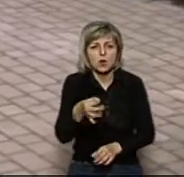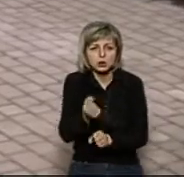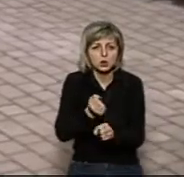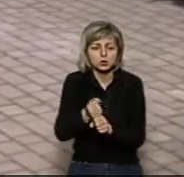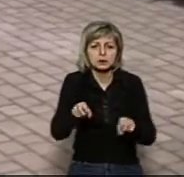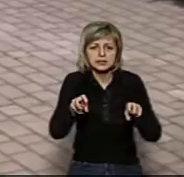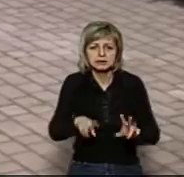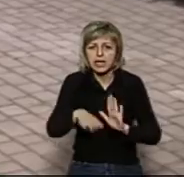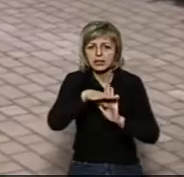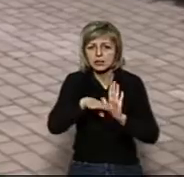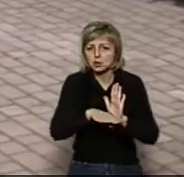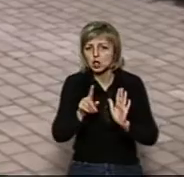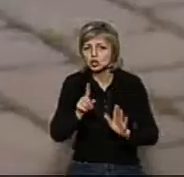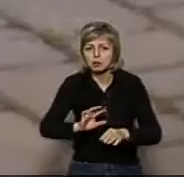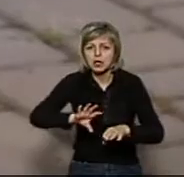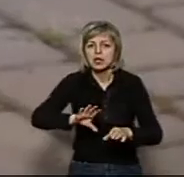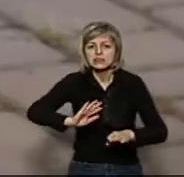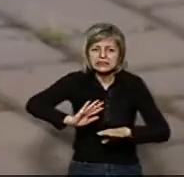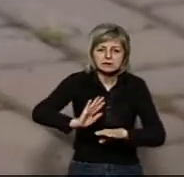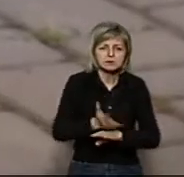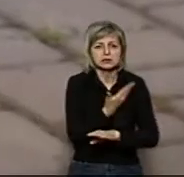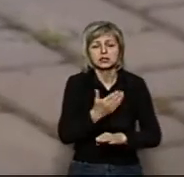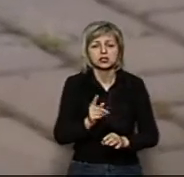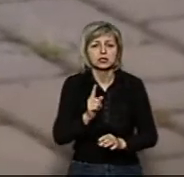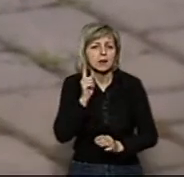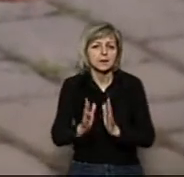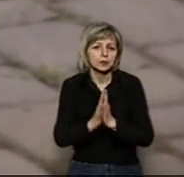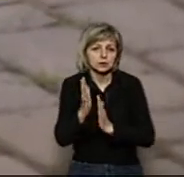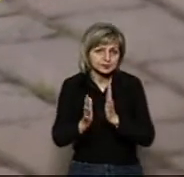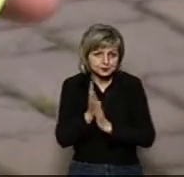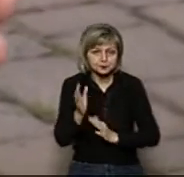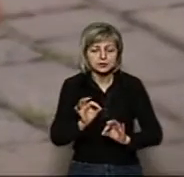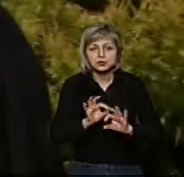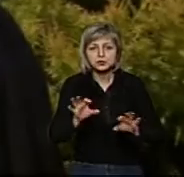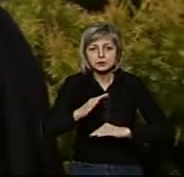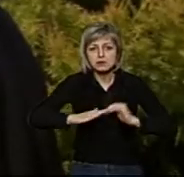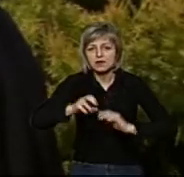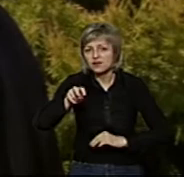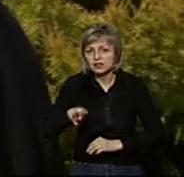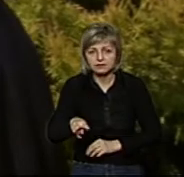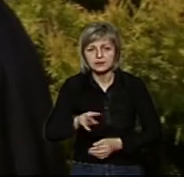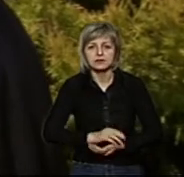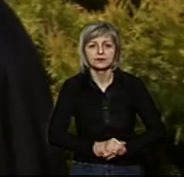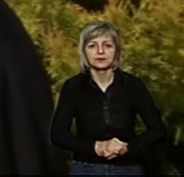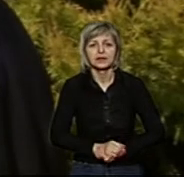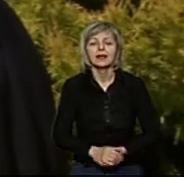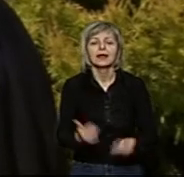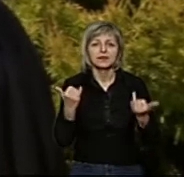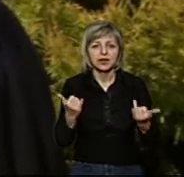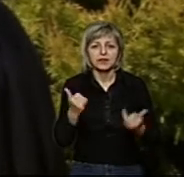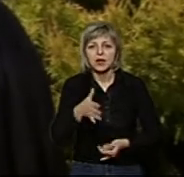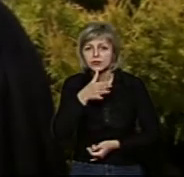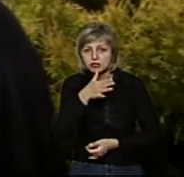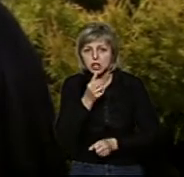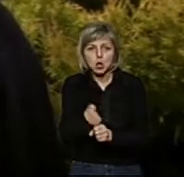розроблені спеціальні програми, аби знищувати борщівник, каже фахівчиня Держпродспоживслужби Світлана Клімчук. На даний